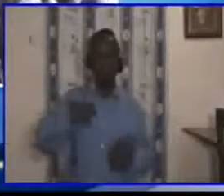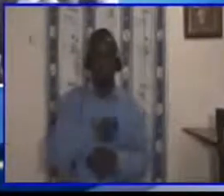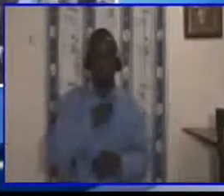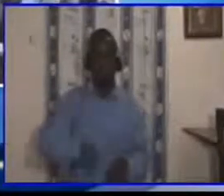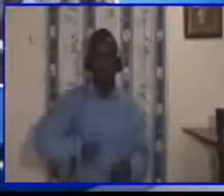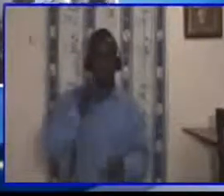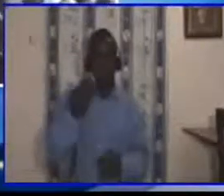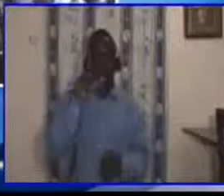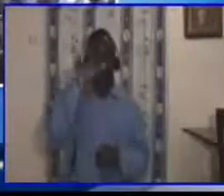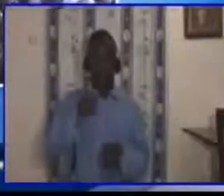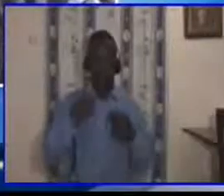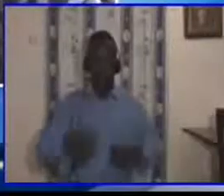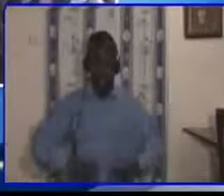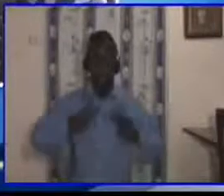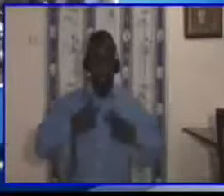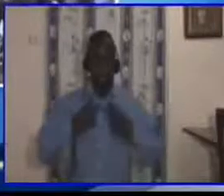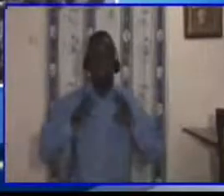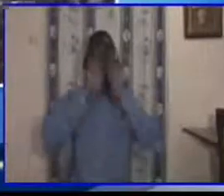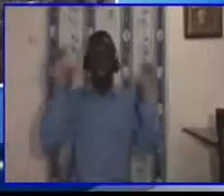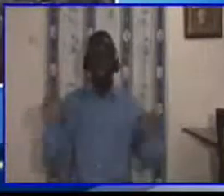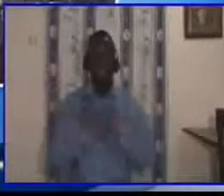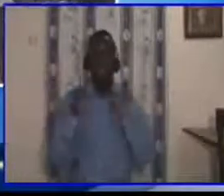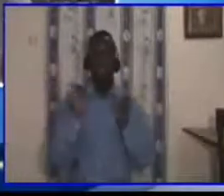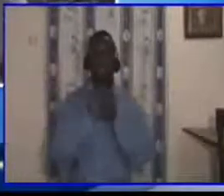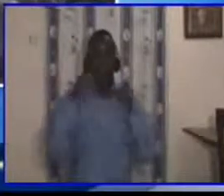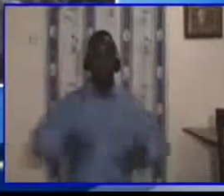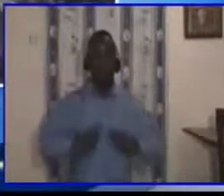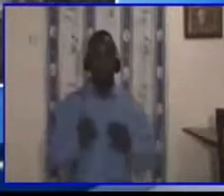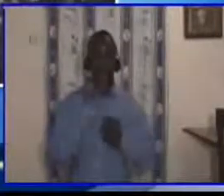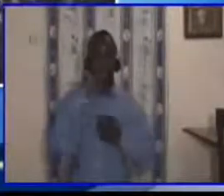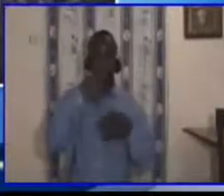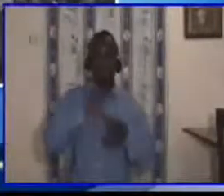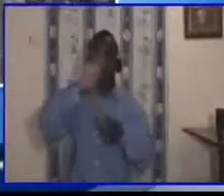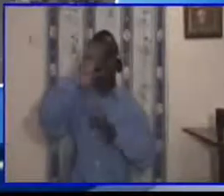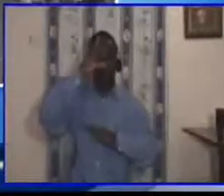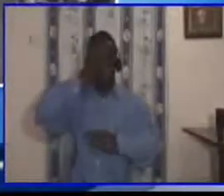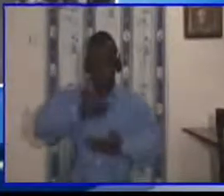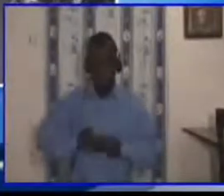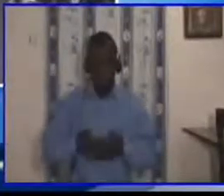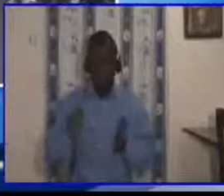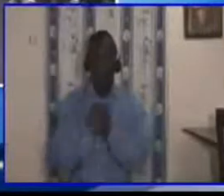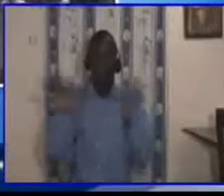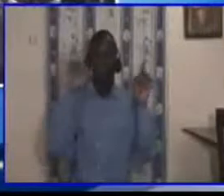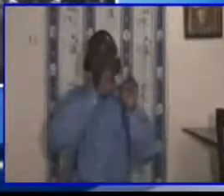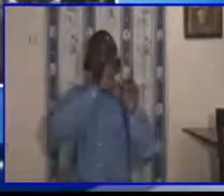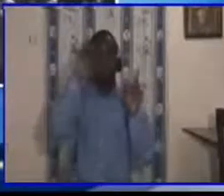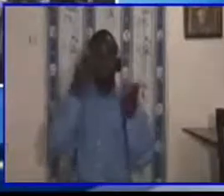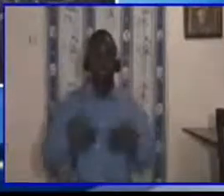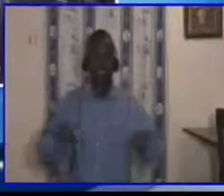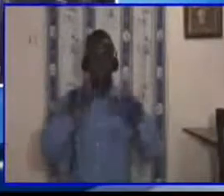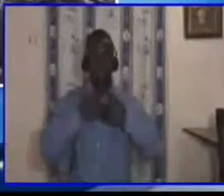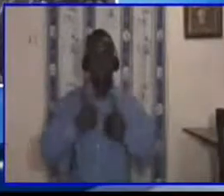e questa vita e nel suo figlio che ha il figlio a la vita a